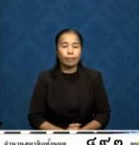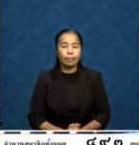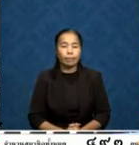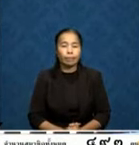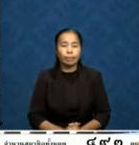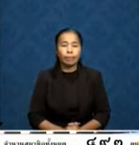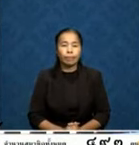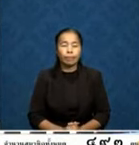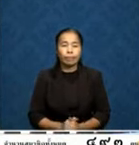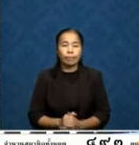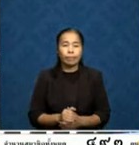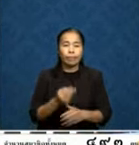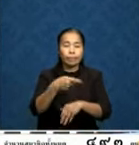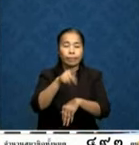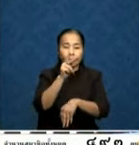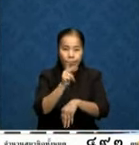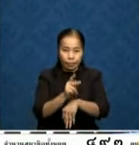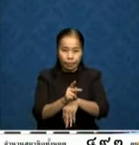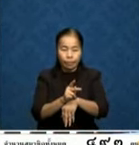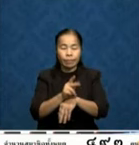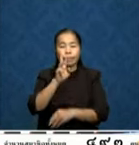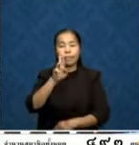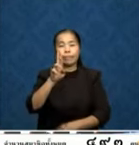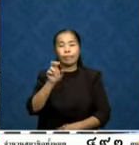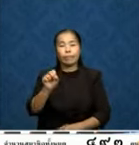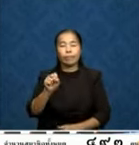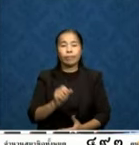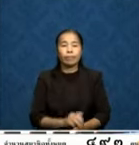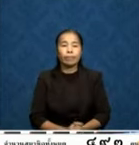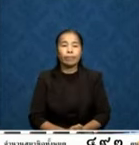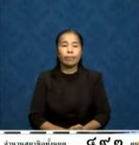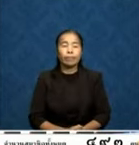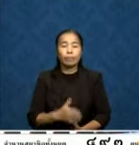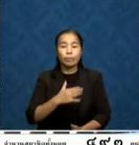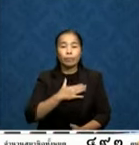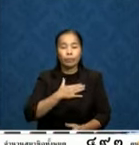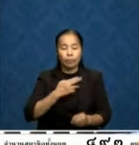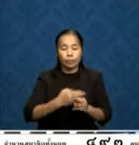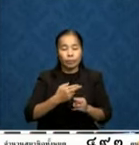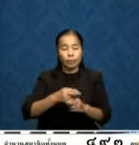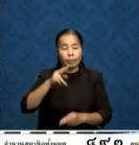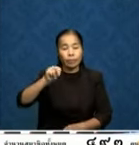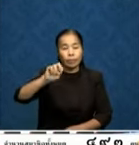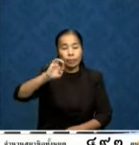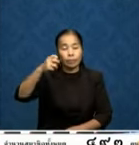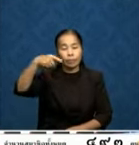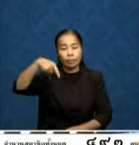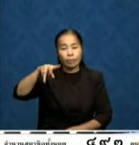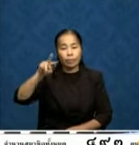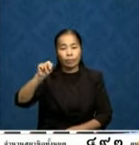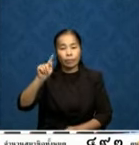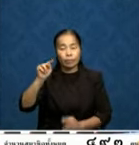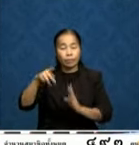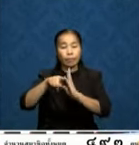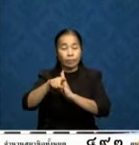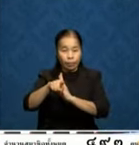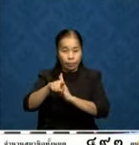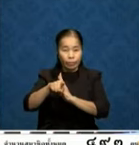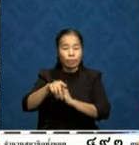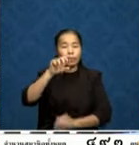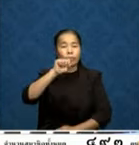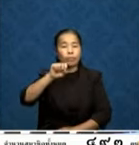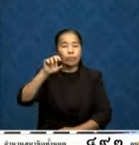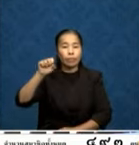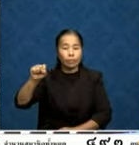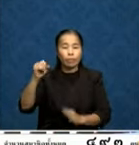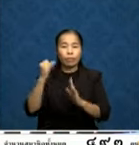กราบเรียนท่านประธานสภาที่เคารพผมนิพนธ์คนขยันสมาชิกสภาผู้แทนราษฎ